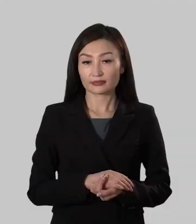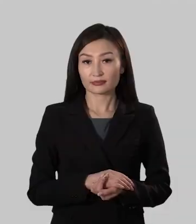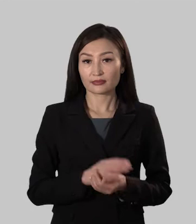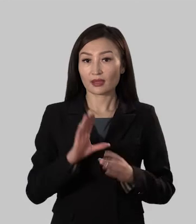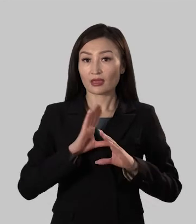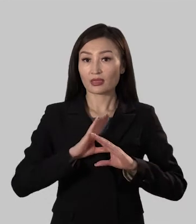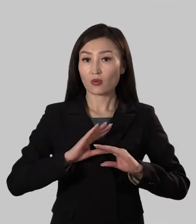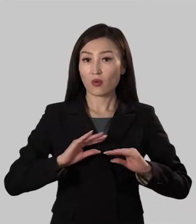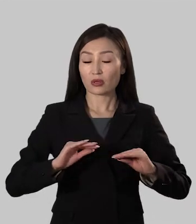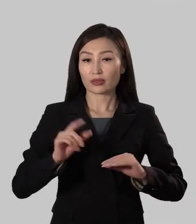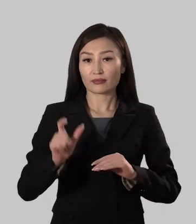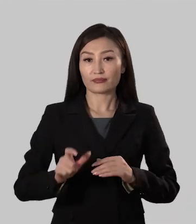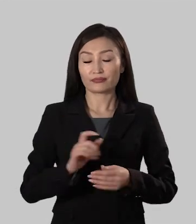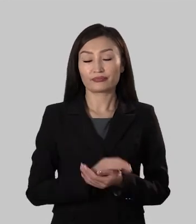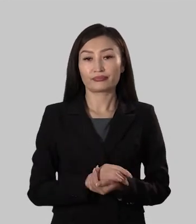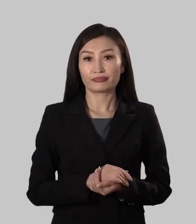Тихоня.